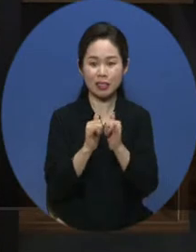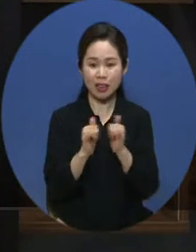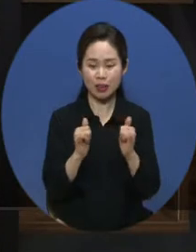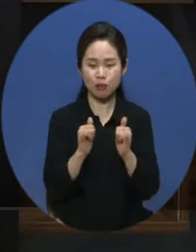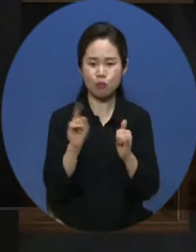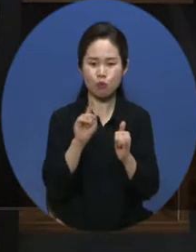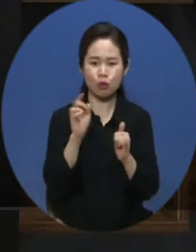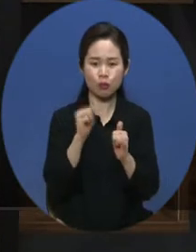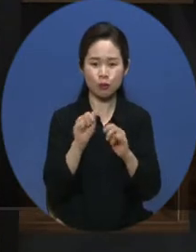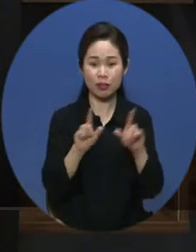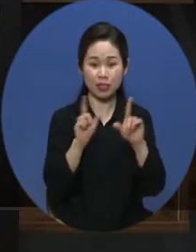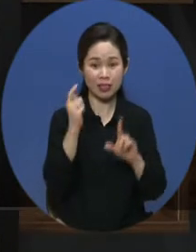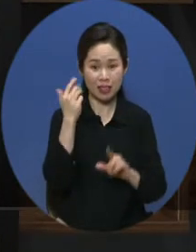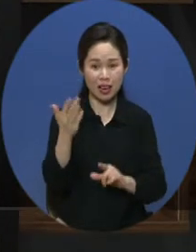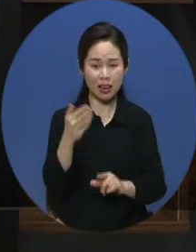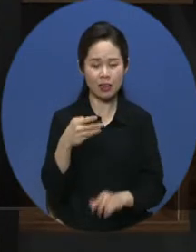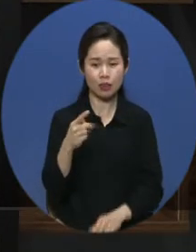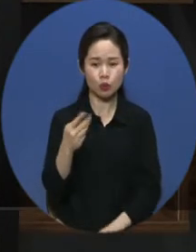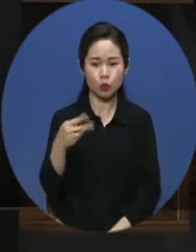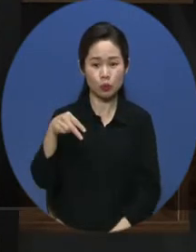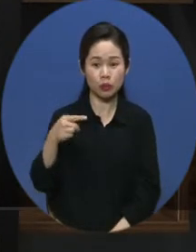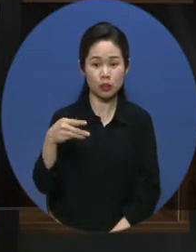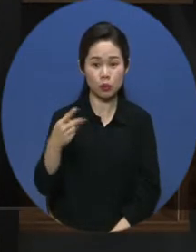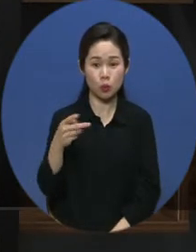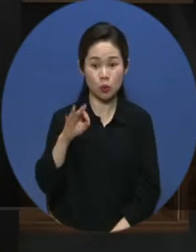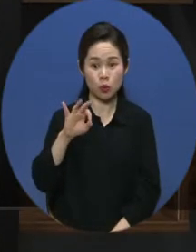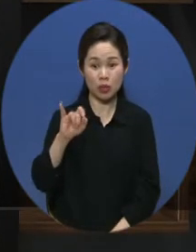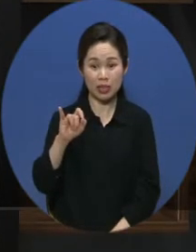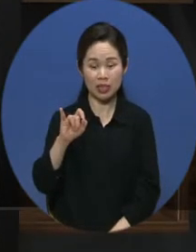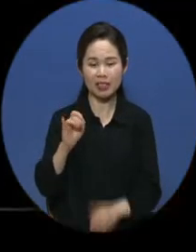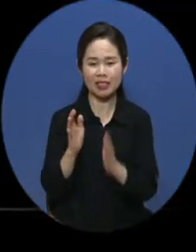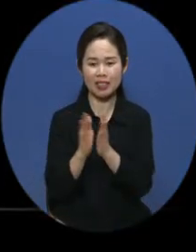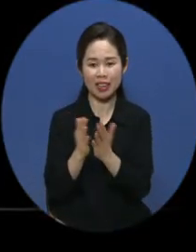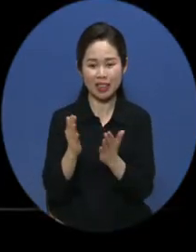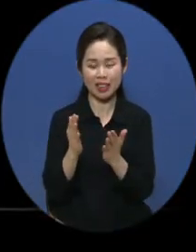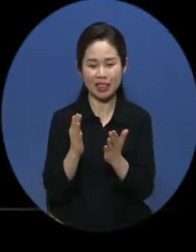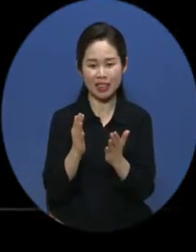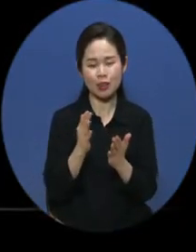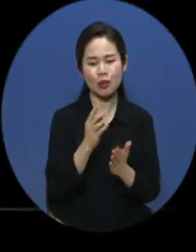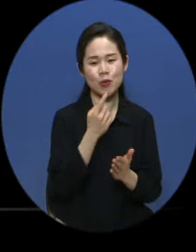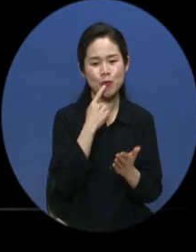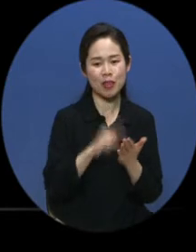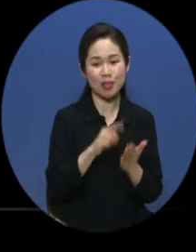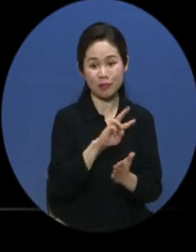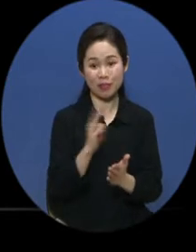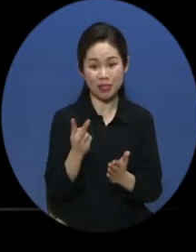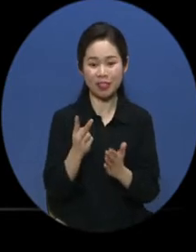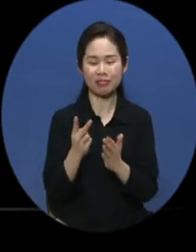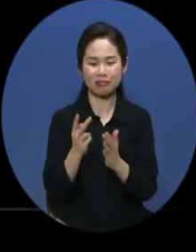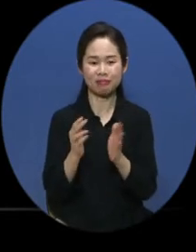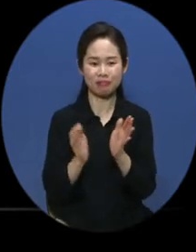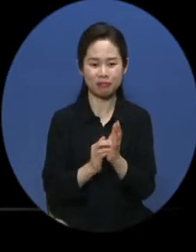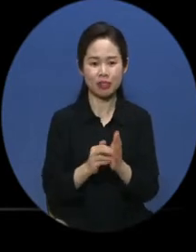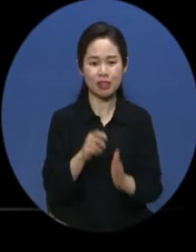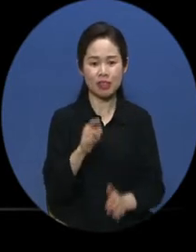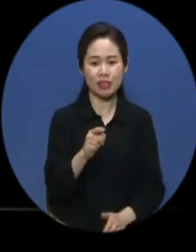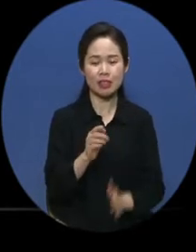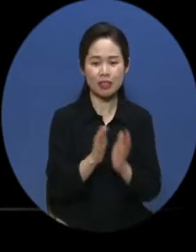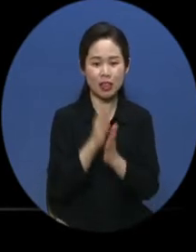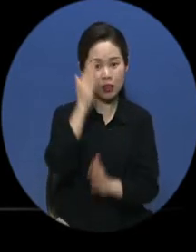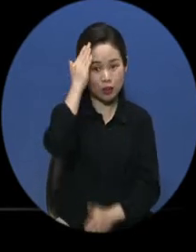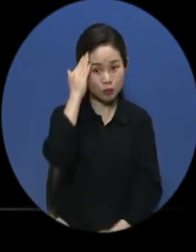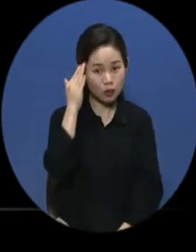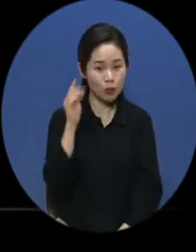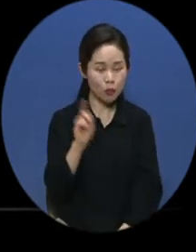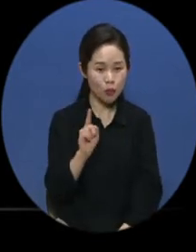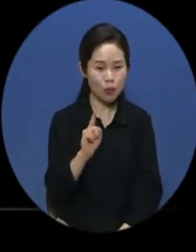톨스토이 작품으로 첫 작품을 시작을 했었는데요. 지금 보시는 이 검정 책은 저희가 두